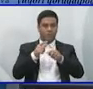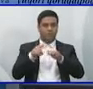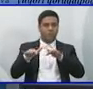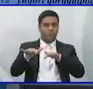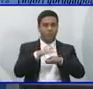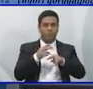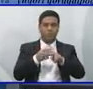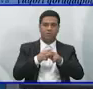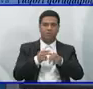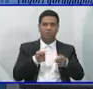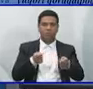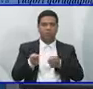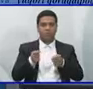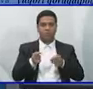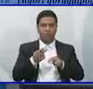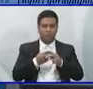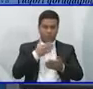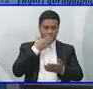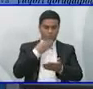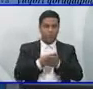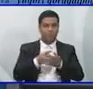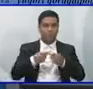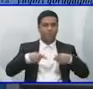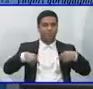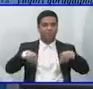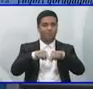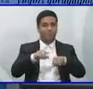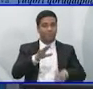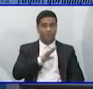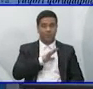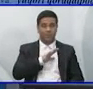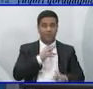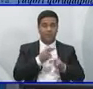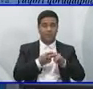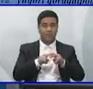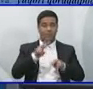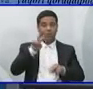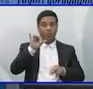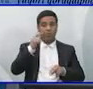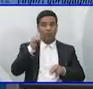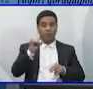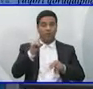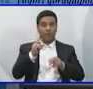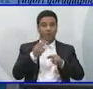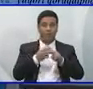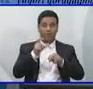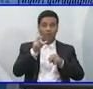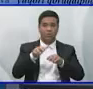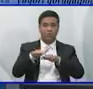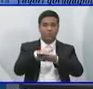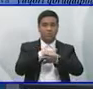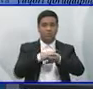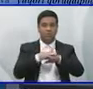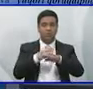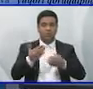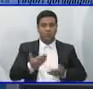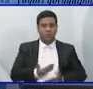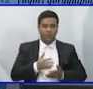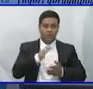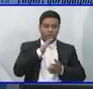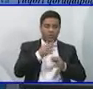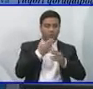o'zlarining boshqaruv tizimiga, mustaqil boshqaruv tizimiga ham ega bo'lishgan va No'g'ay xonligining